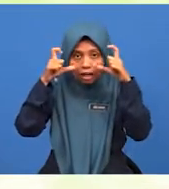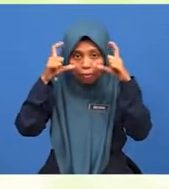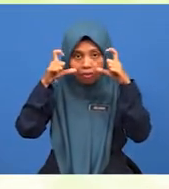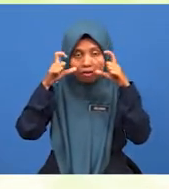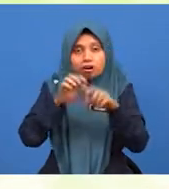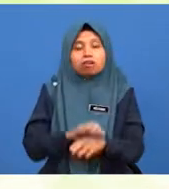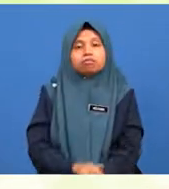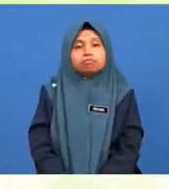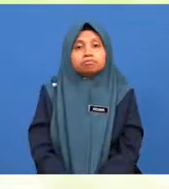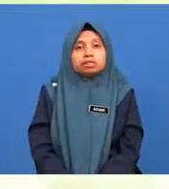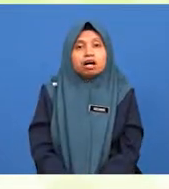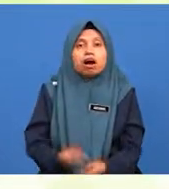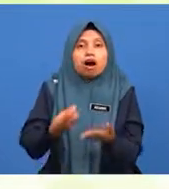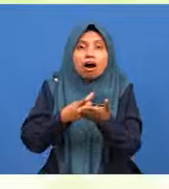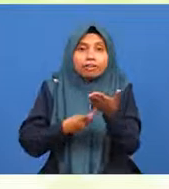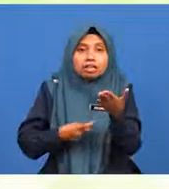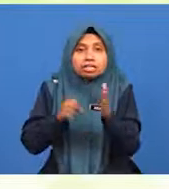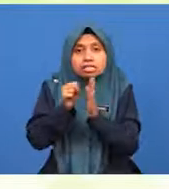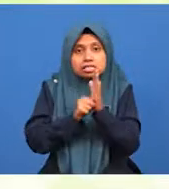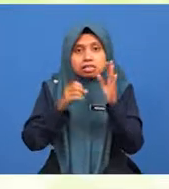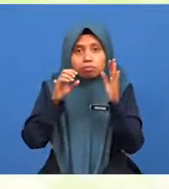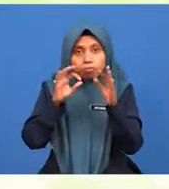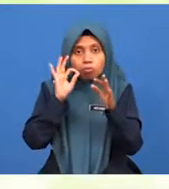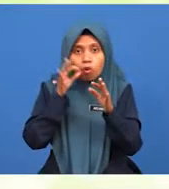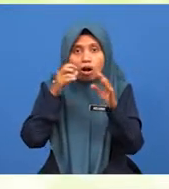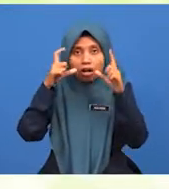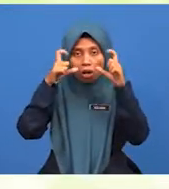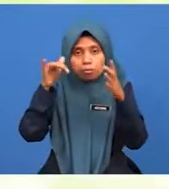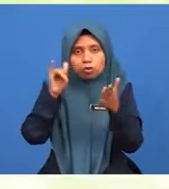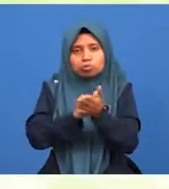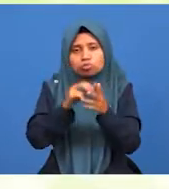Harga sebuah kamera itu sangat mahal.